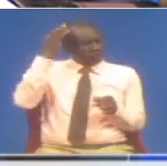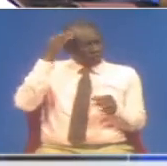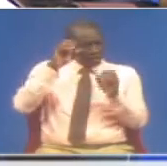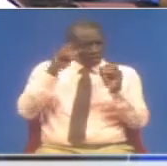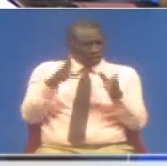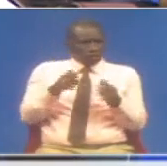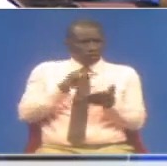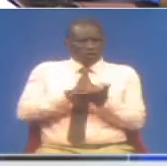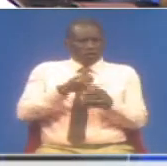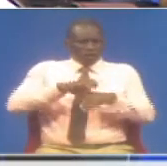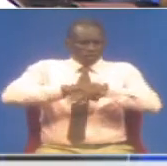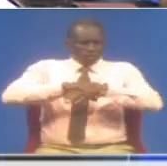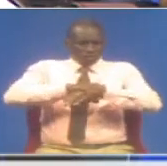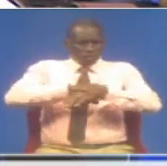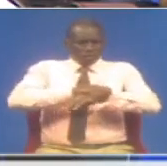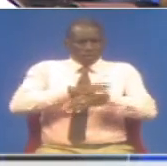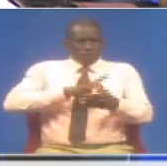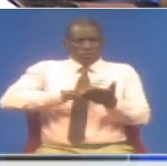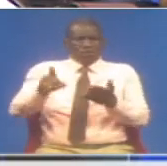kukandwa. Ulimbwende wiki hii.